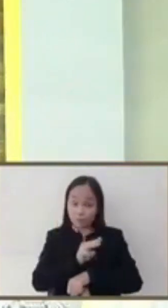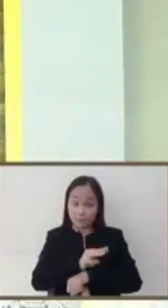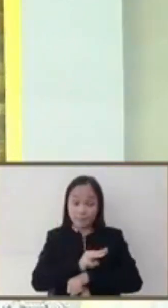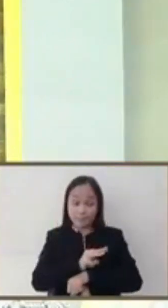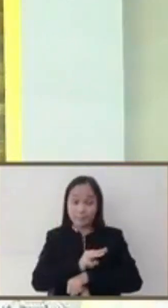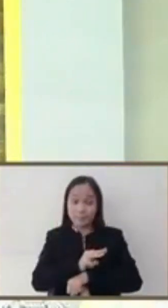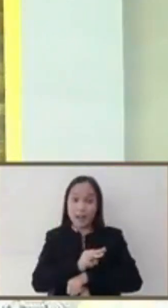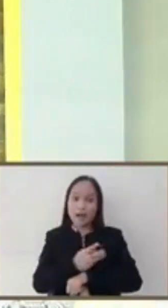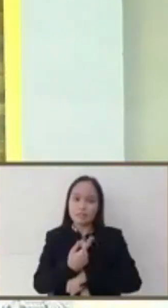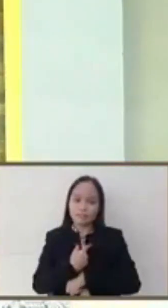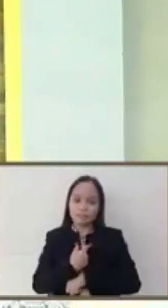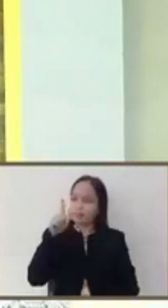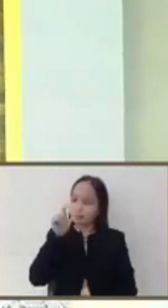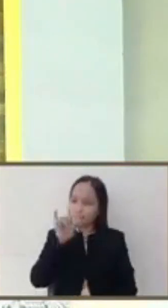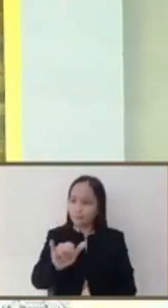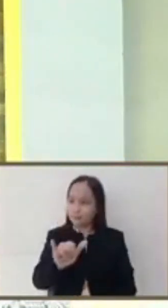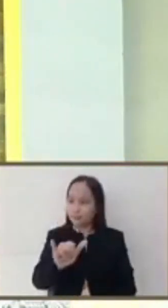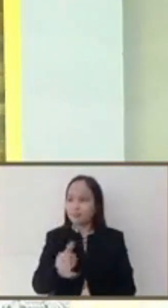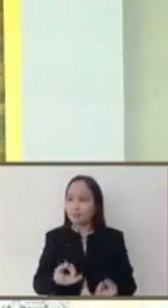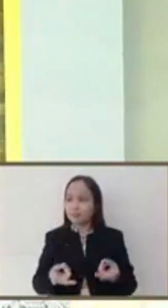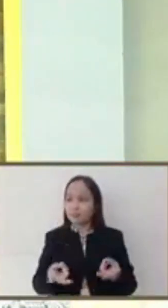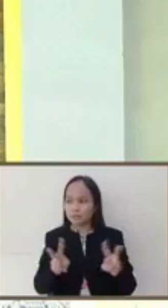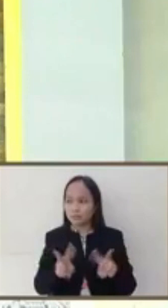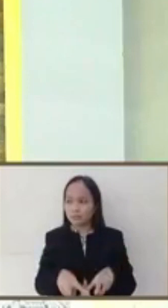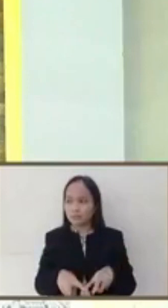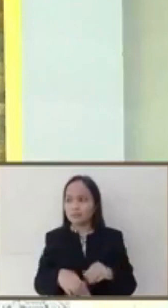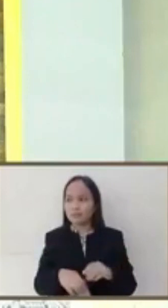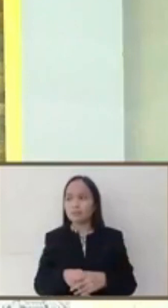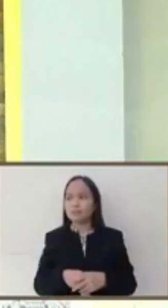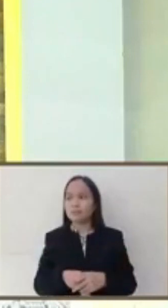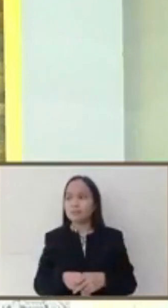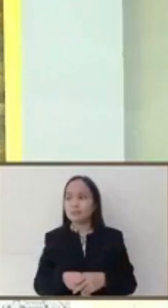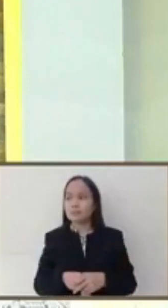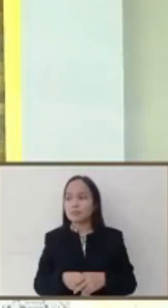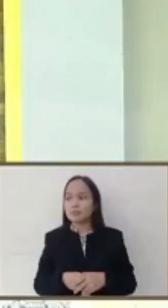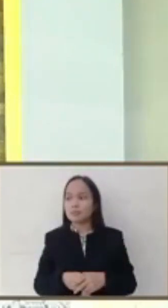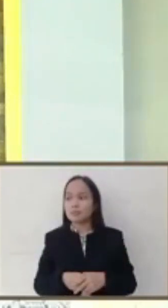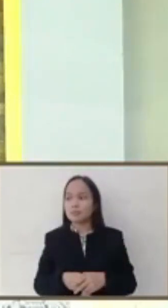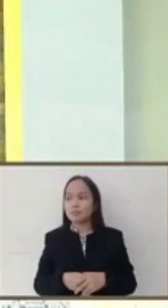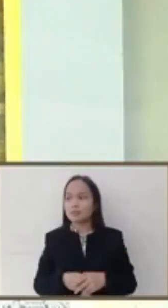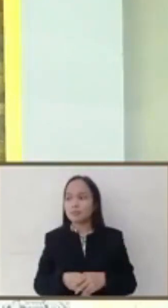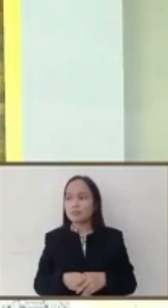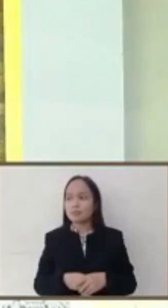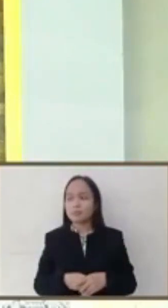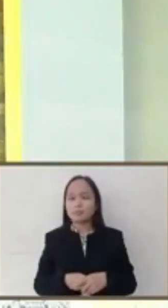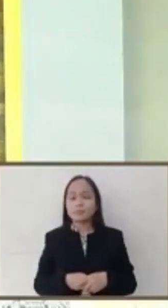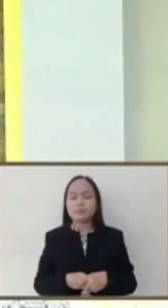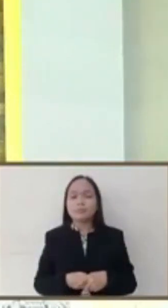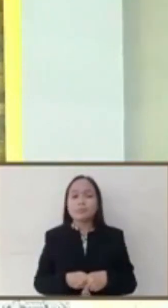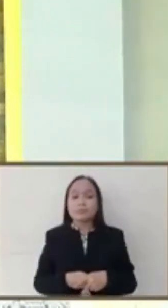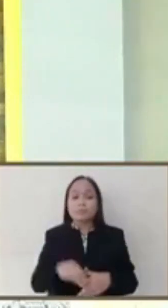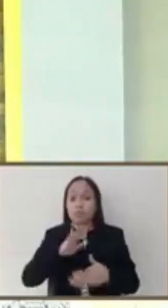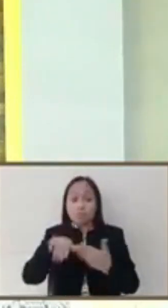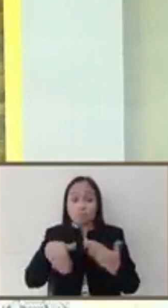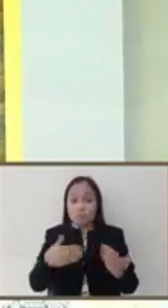has an eternal value. Wala, ano, listen to me now. Lahat ng nilalagay